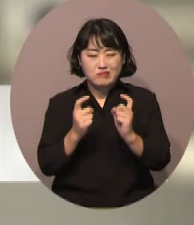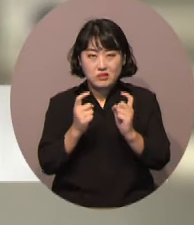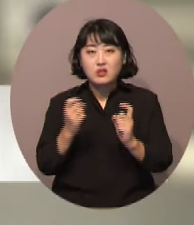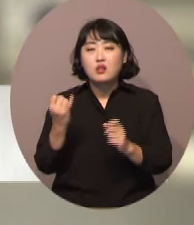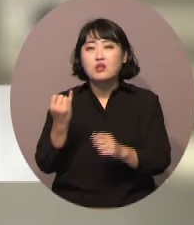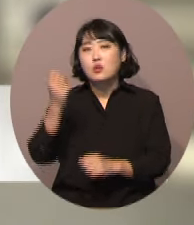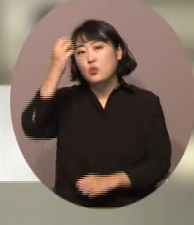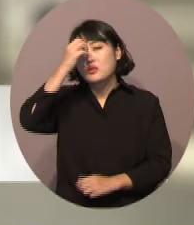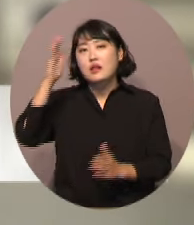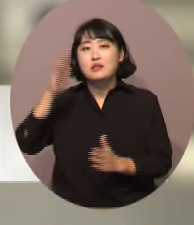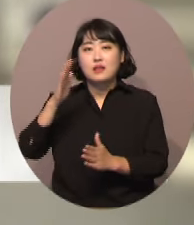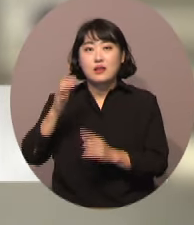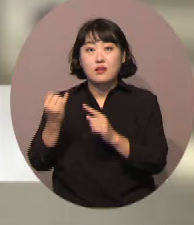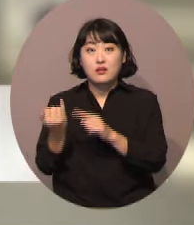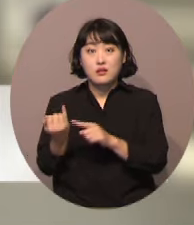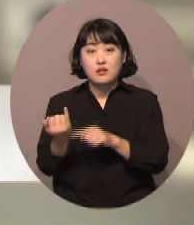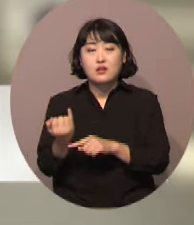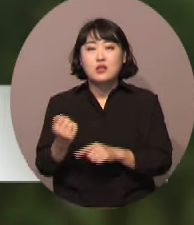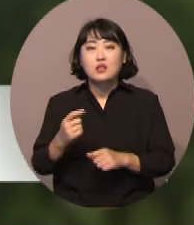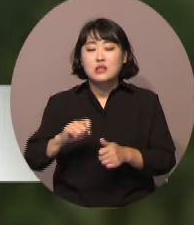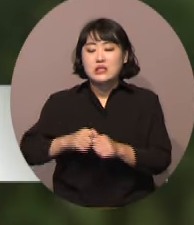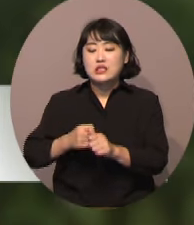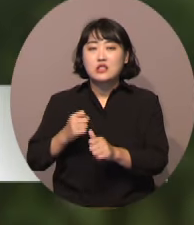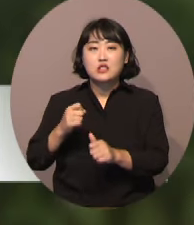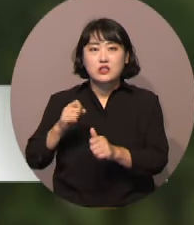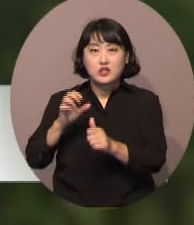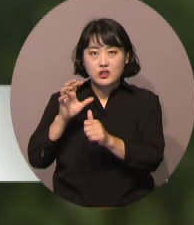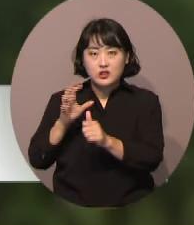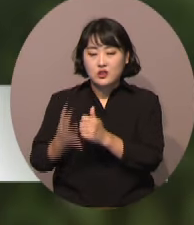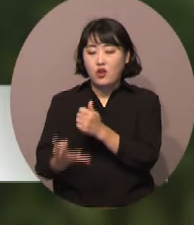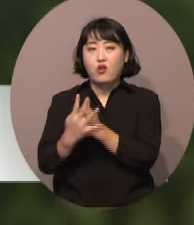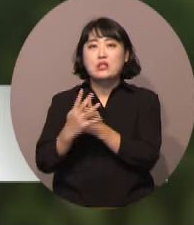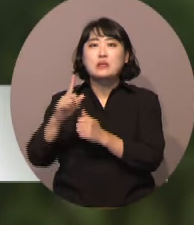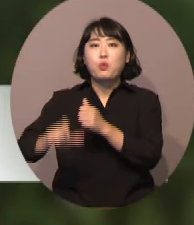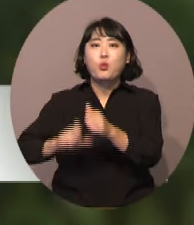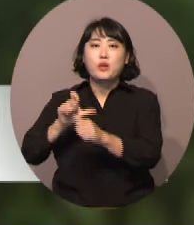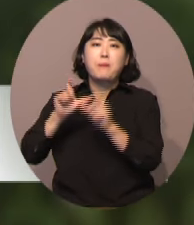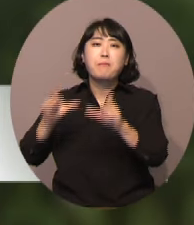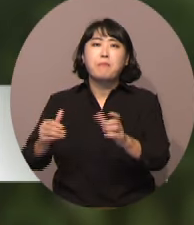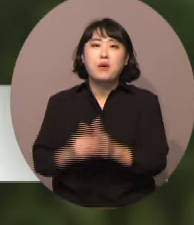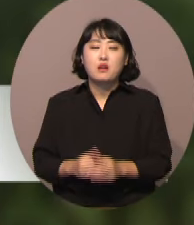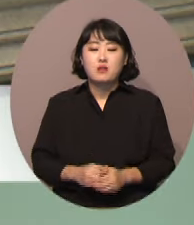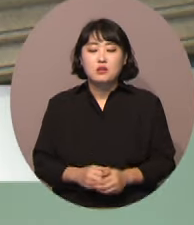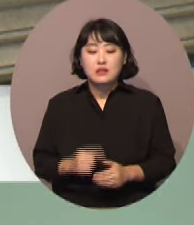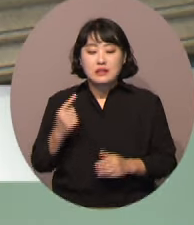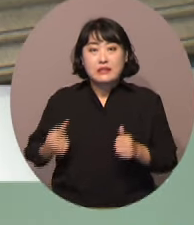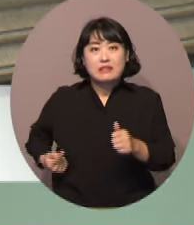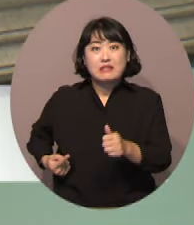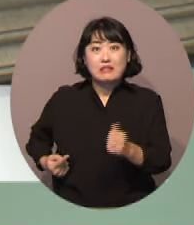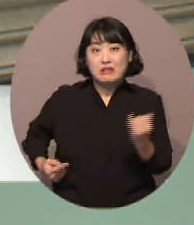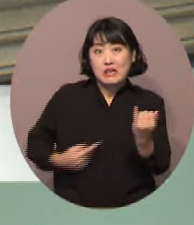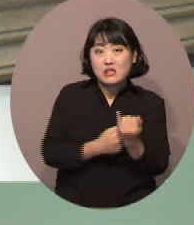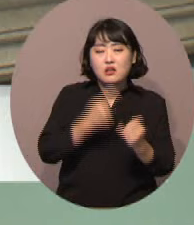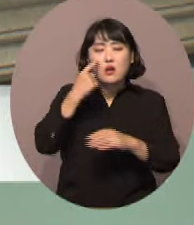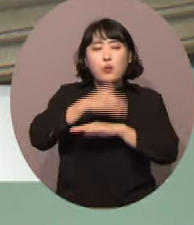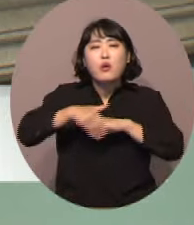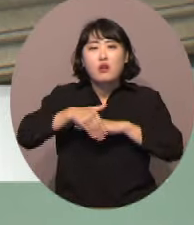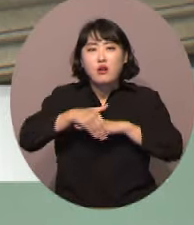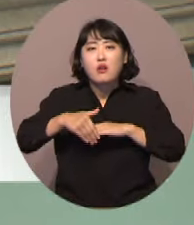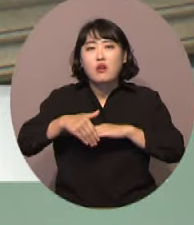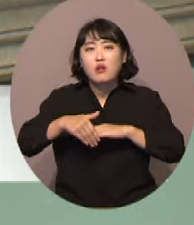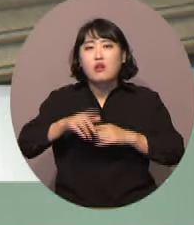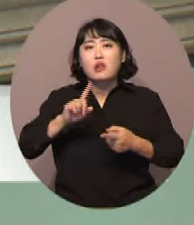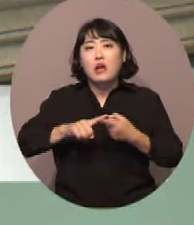여고생에게 징역 15년을 선고했습니다 재판부는 살인을 의도한 계획적인 범행이었다 검찰의